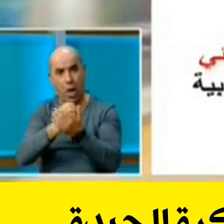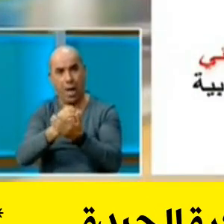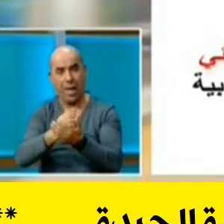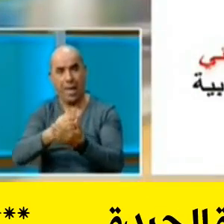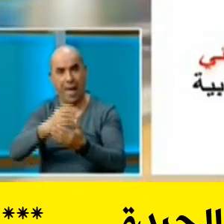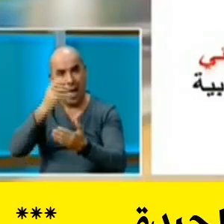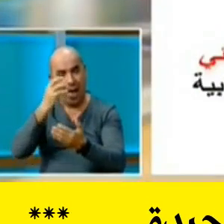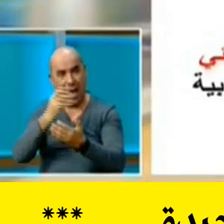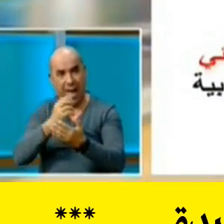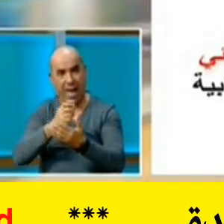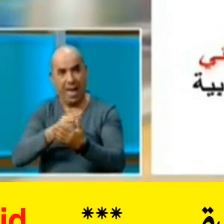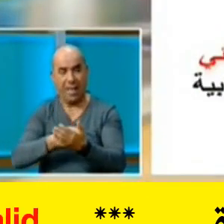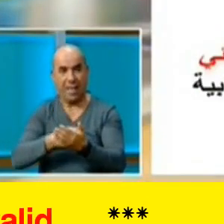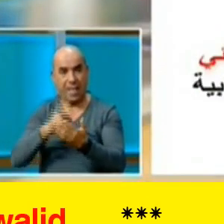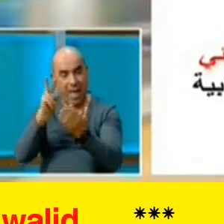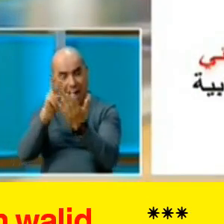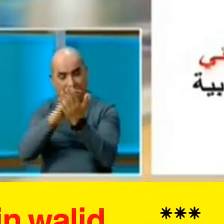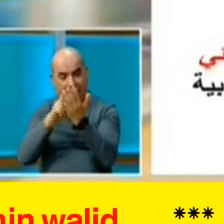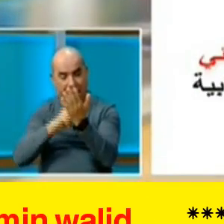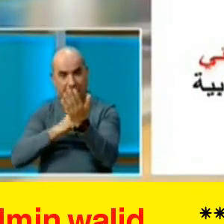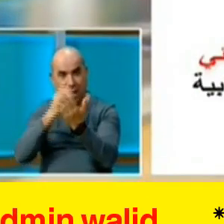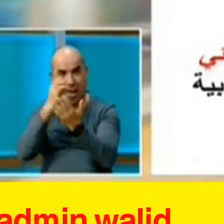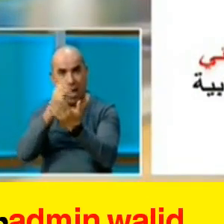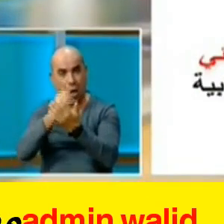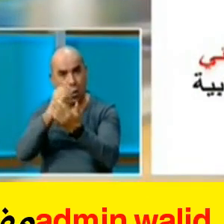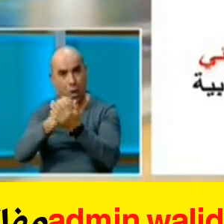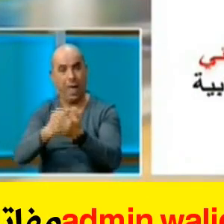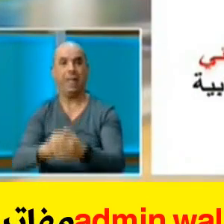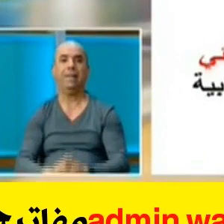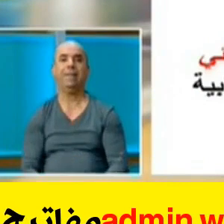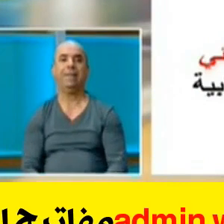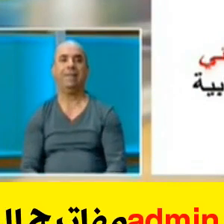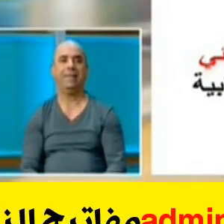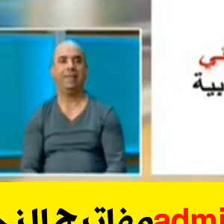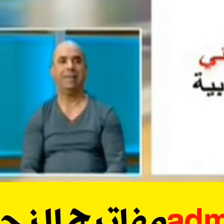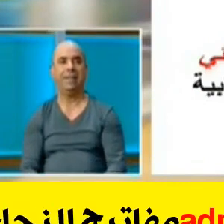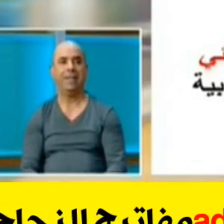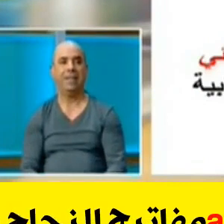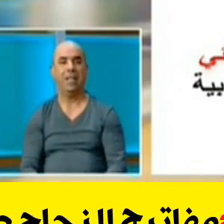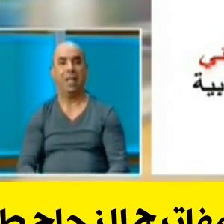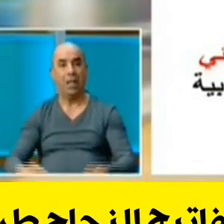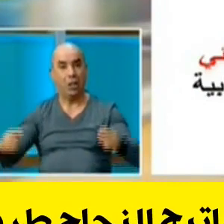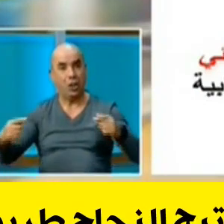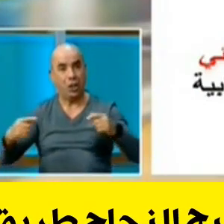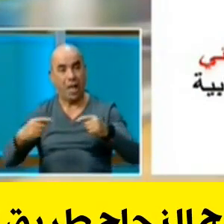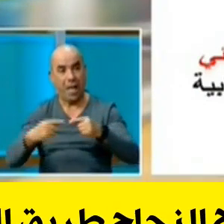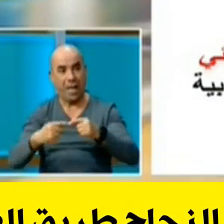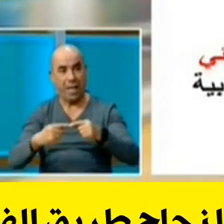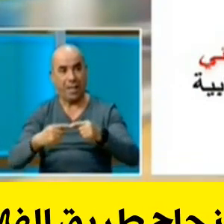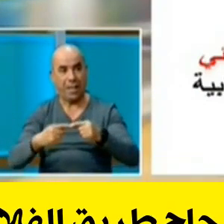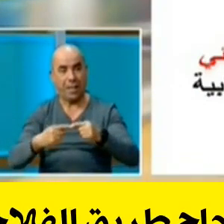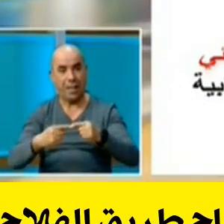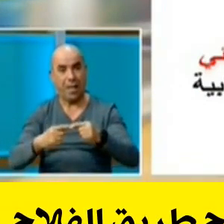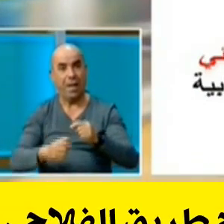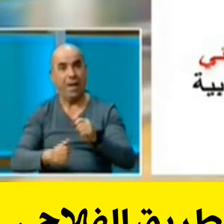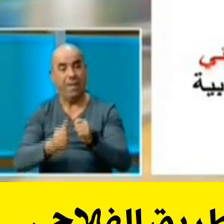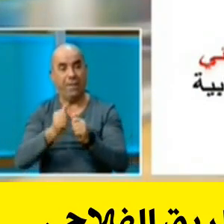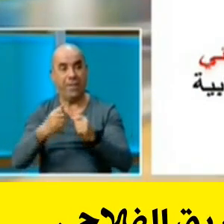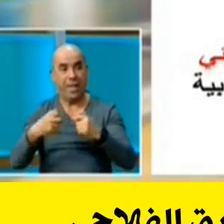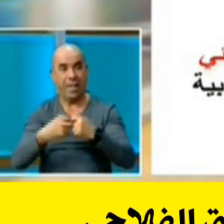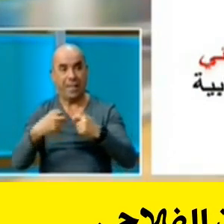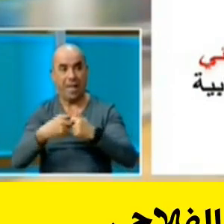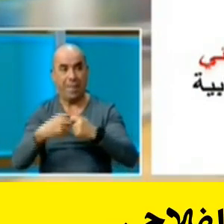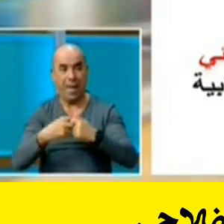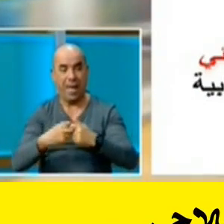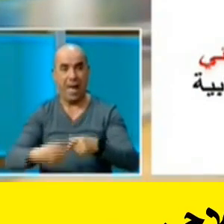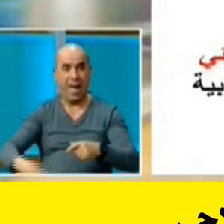المدرسة التلميذات اللواتي حفظنا القرآن. شاركت في المسابقة اللائي،